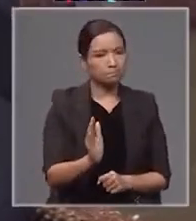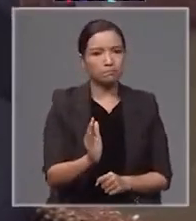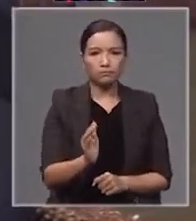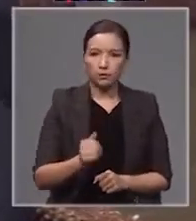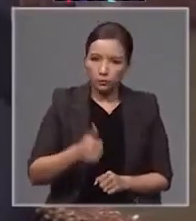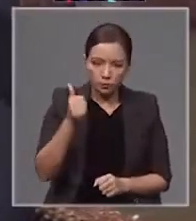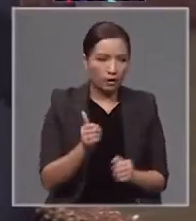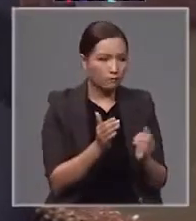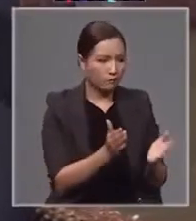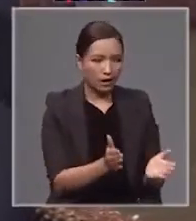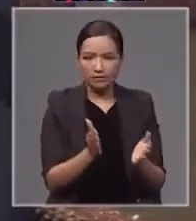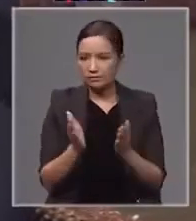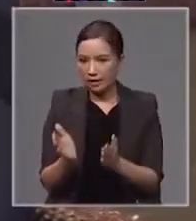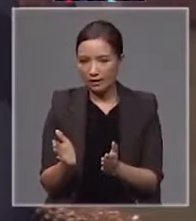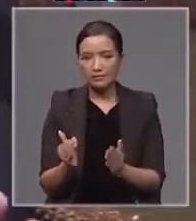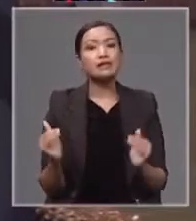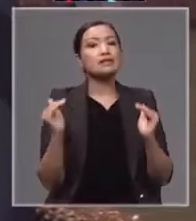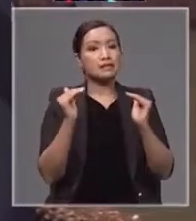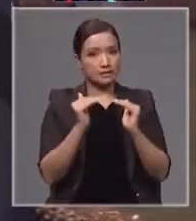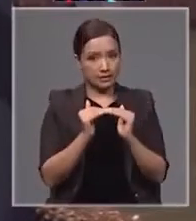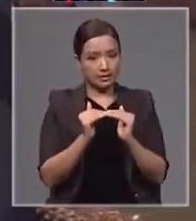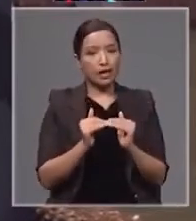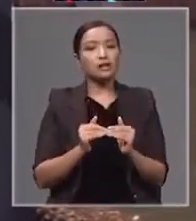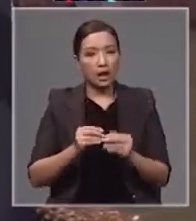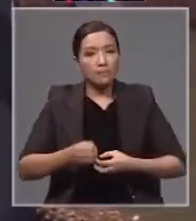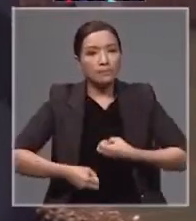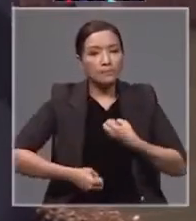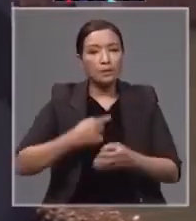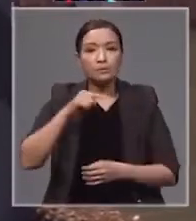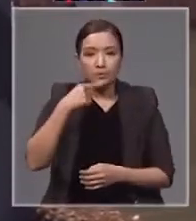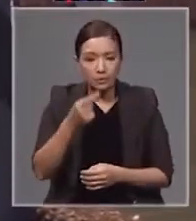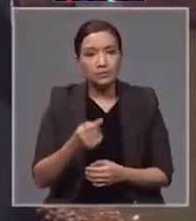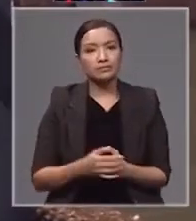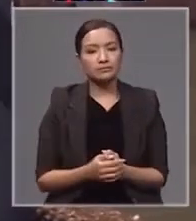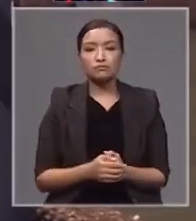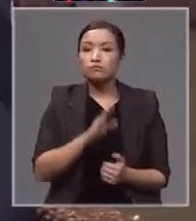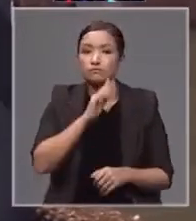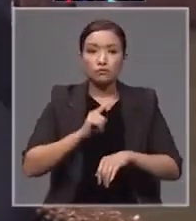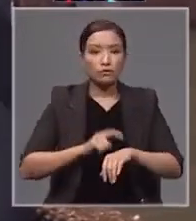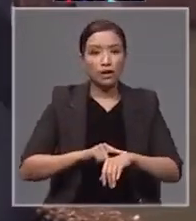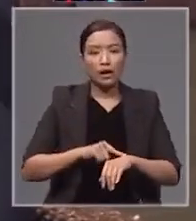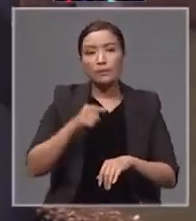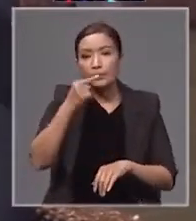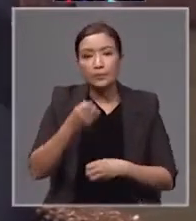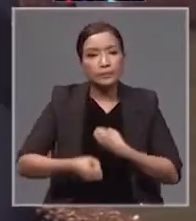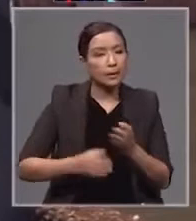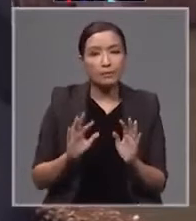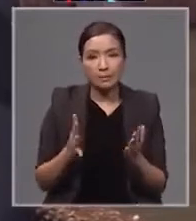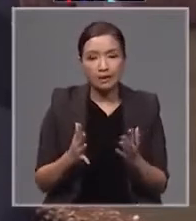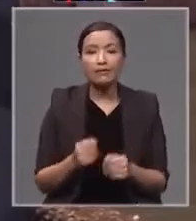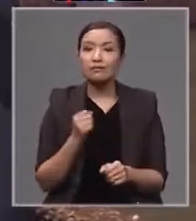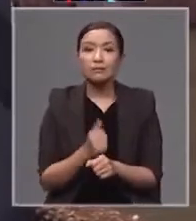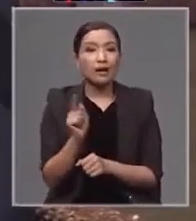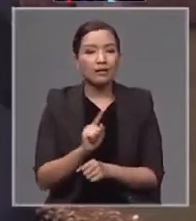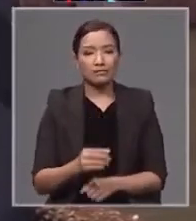ให้ทุกฝ่ายเนี่ยได้มีสิทธิ์ที่จะพูดให้ความเห็นถ้าไม่มีเวลาในการพูดให้ความเห็นคุณสามารถ